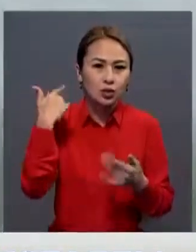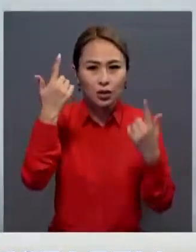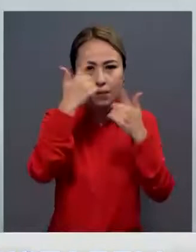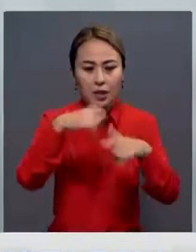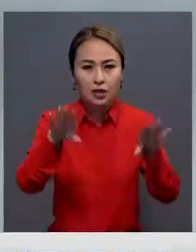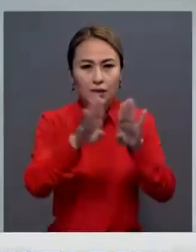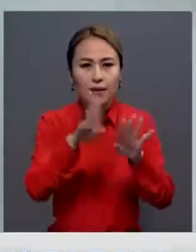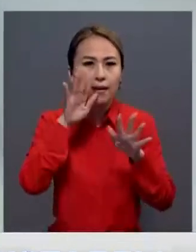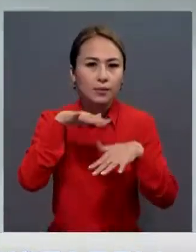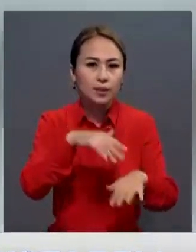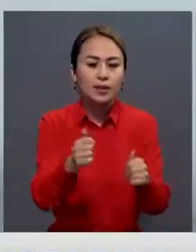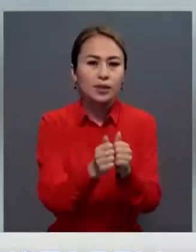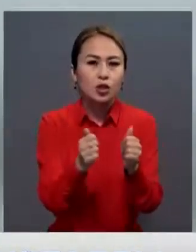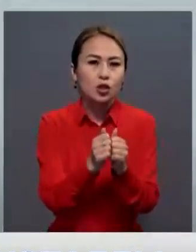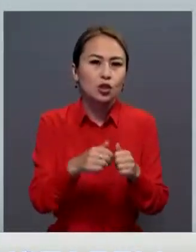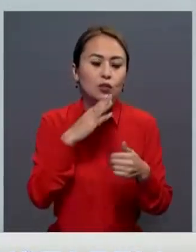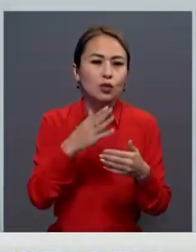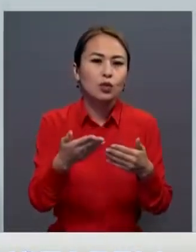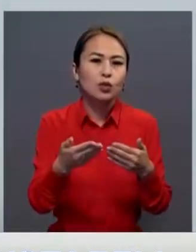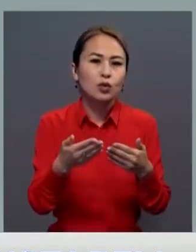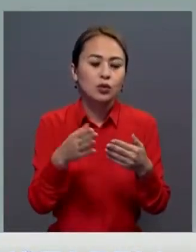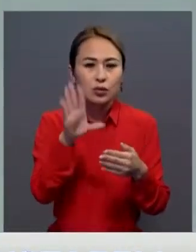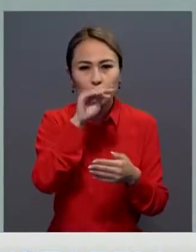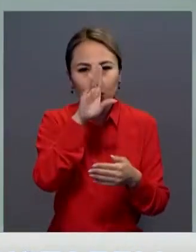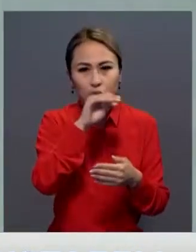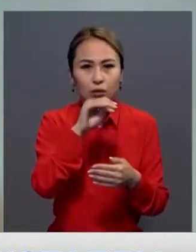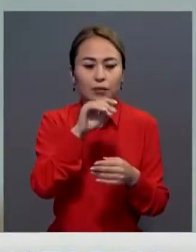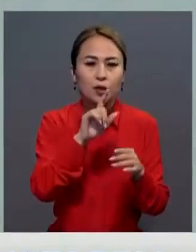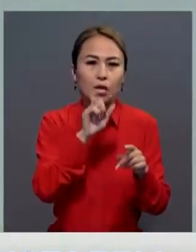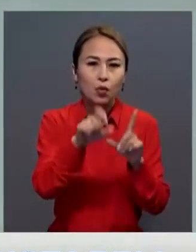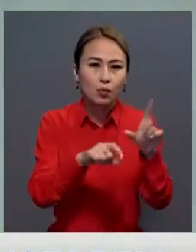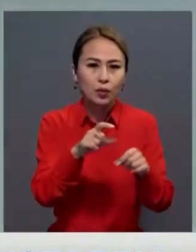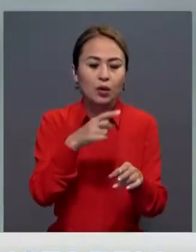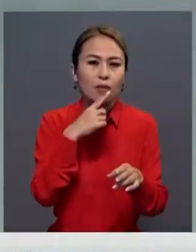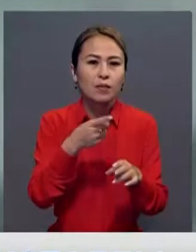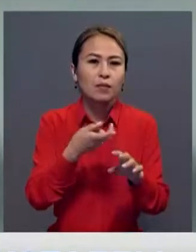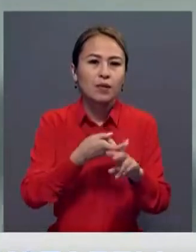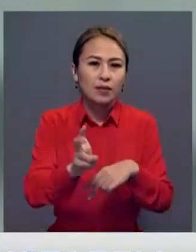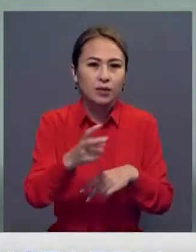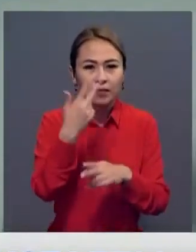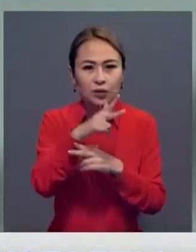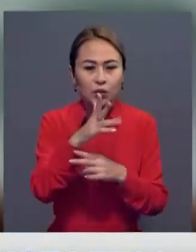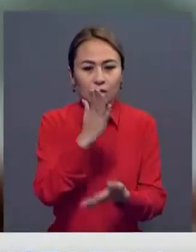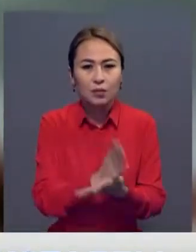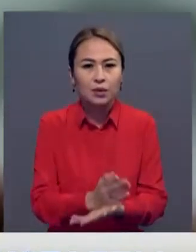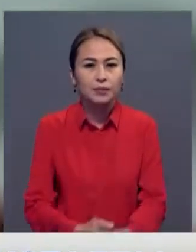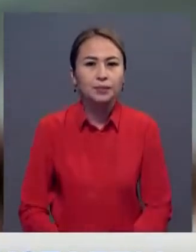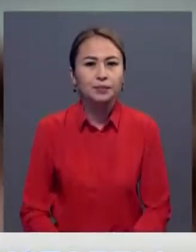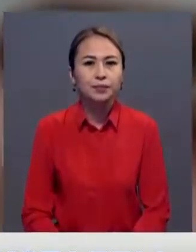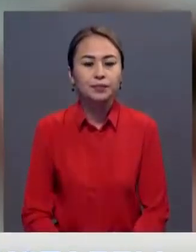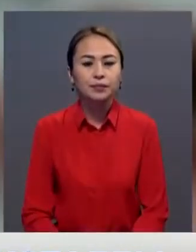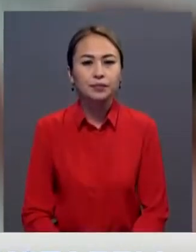әлеуметтік желіде балықшылардың Каспий теңізінде жүзіп жүрген үйректерді қиқулатып қуып жүріп қаққан видеосы жарияланған еді.